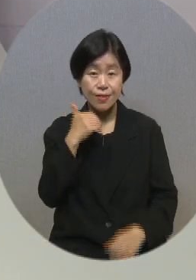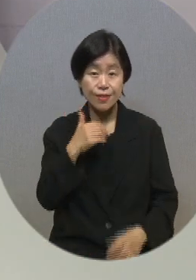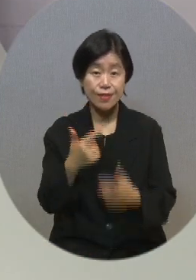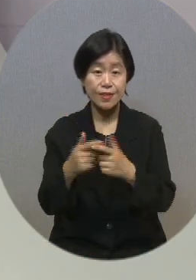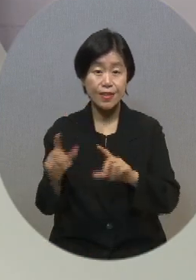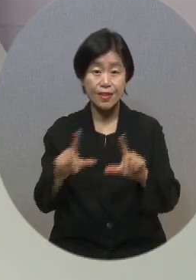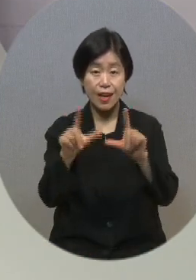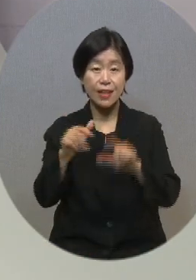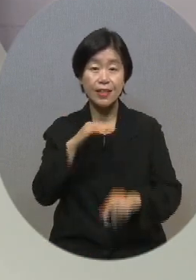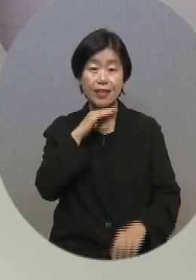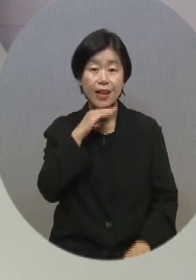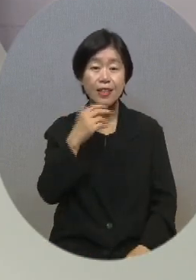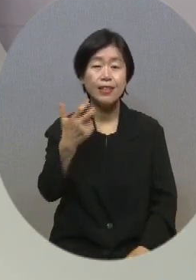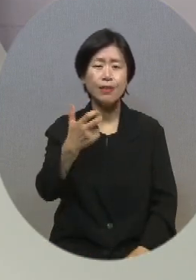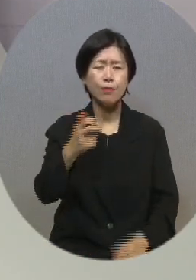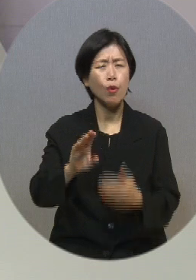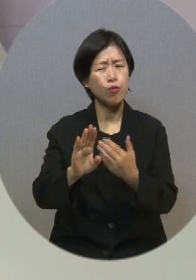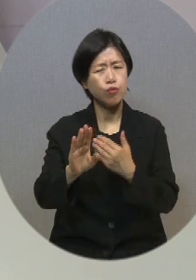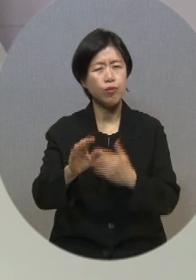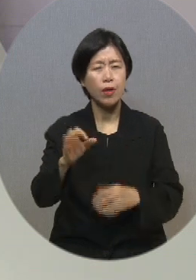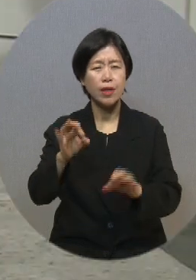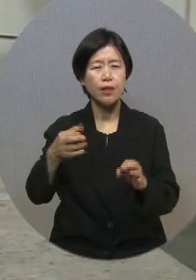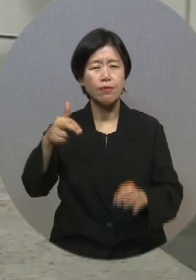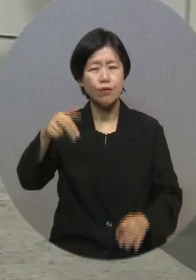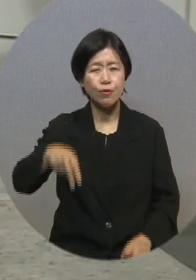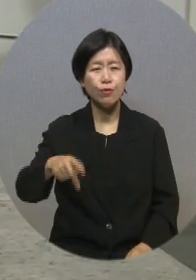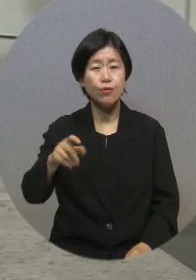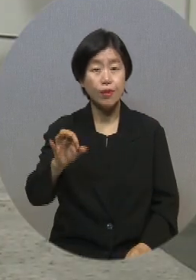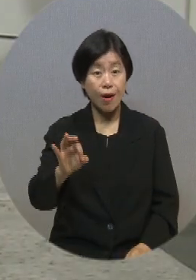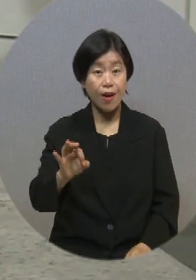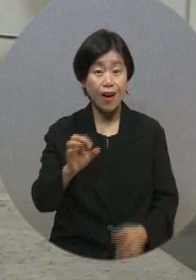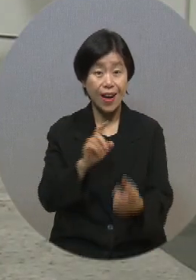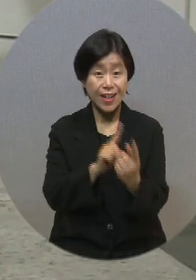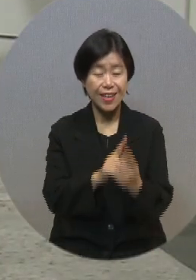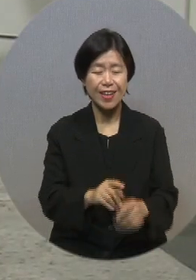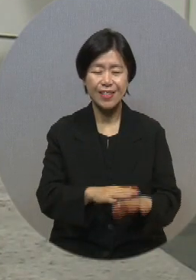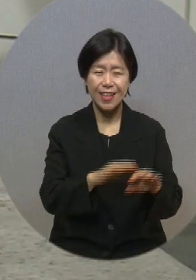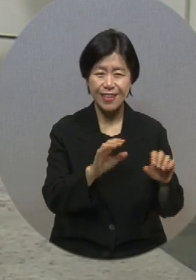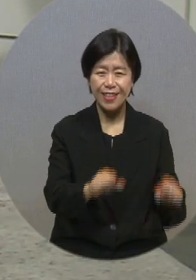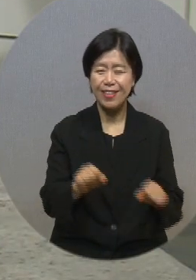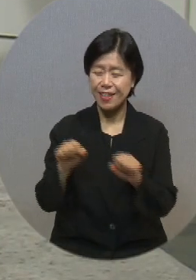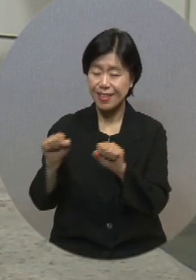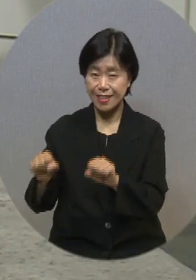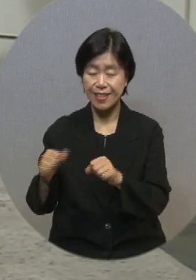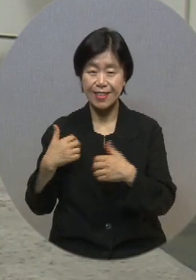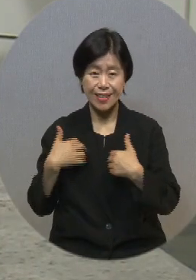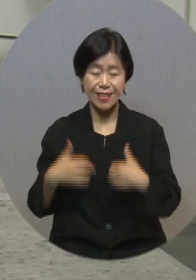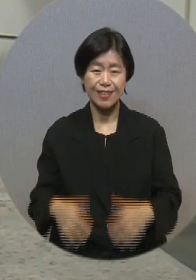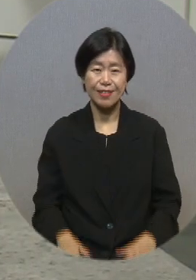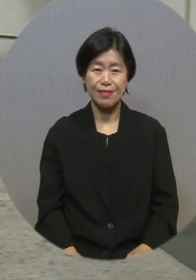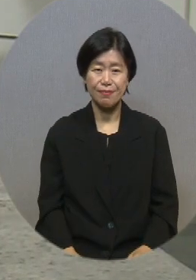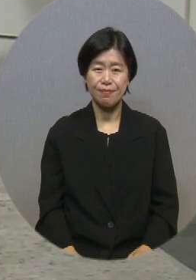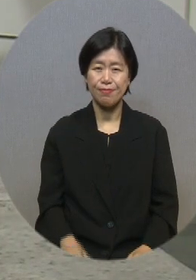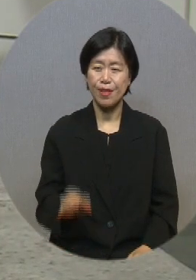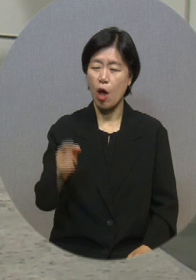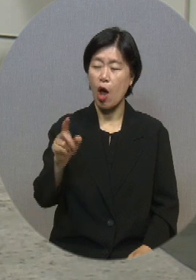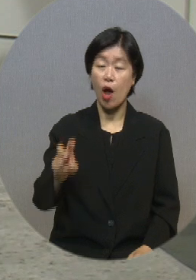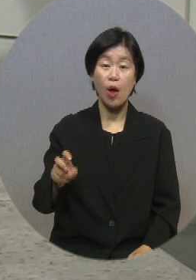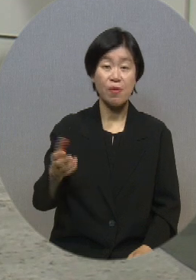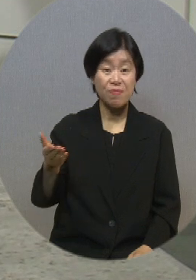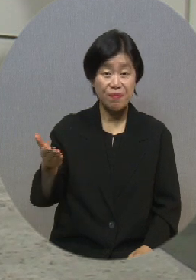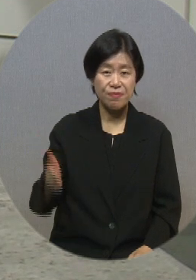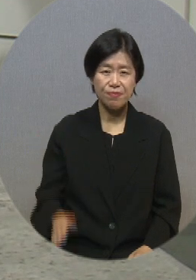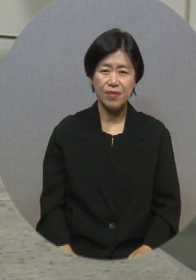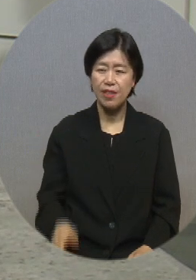70대 후반이신 김규성님이 되겠습니다. 안녕하십니까? 네, 안녕하세요. 반갑습니다. 네, 많이 기다리셨어요. 엄영석 선생님.